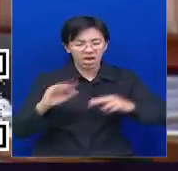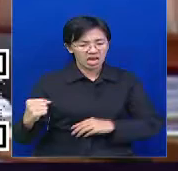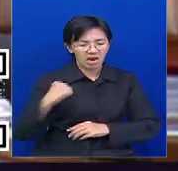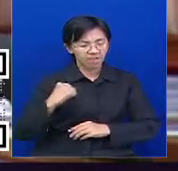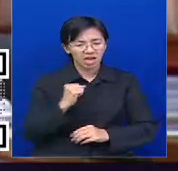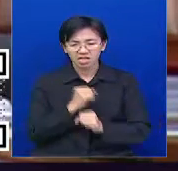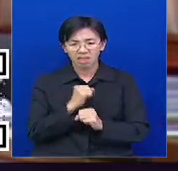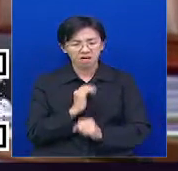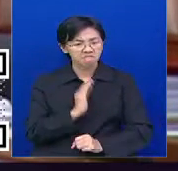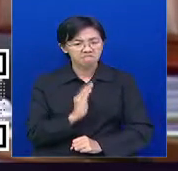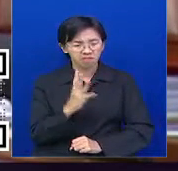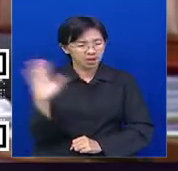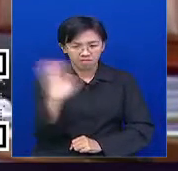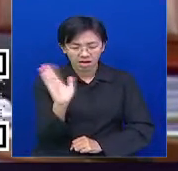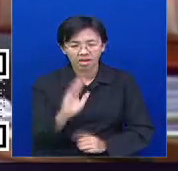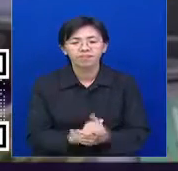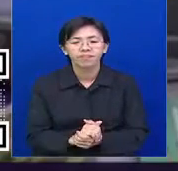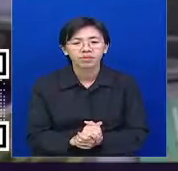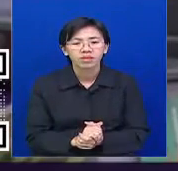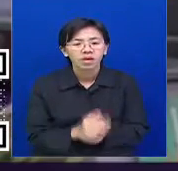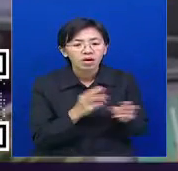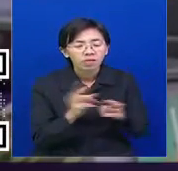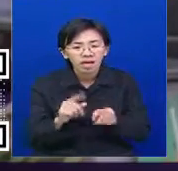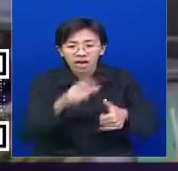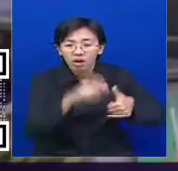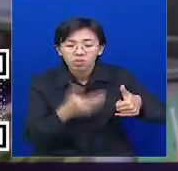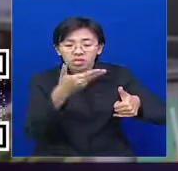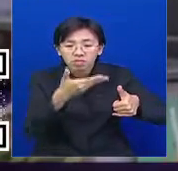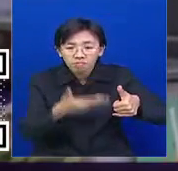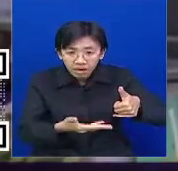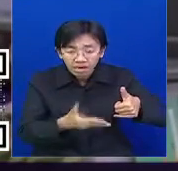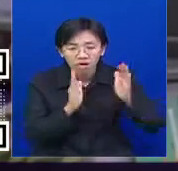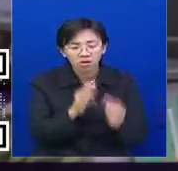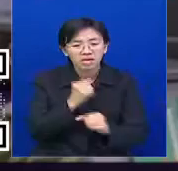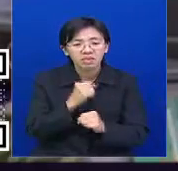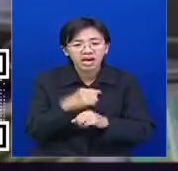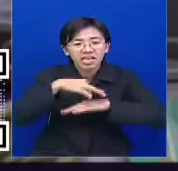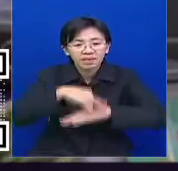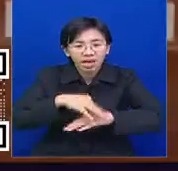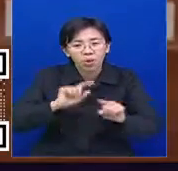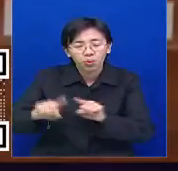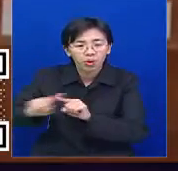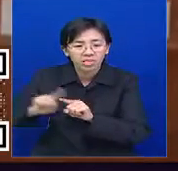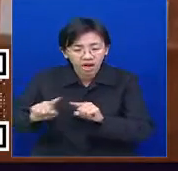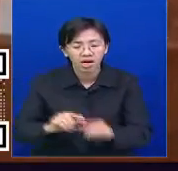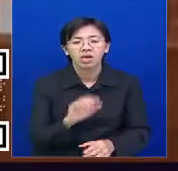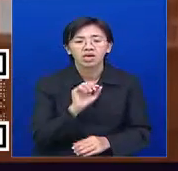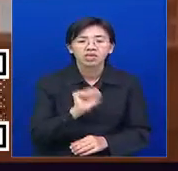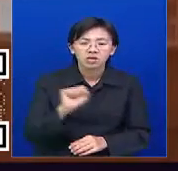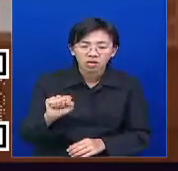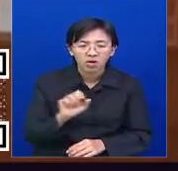ชอบเริ่มตั้งแต่ต้นทางโดยกำหนดคุณสมบัติของผู้ที่จะเข้ามาดำรงตำแหน่งทางการเมืองทั้งส.ส.ส.